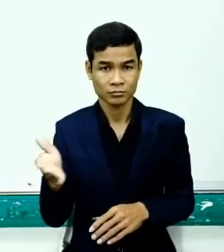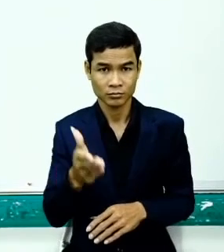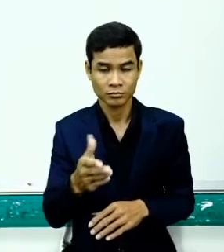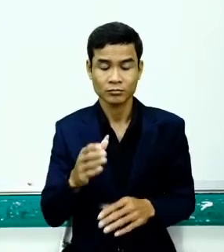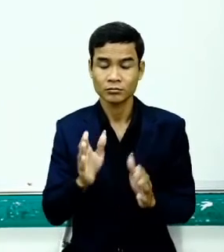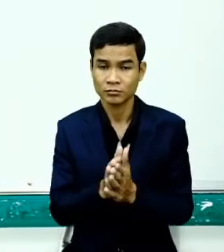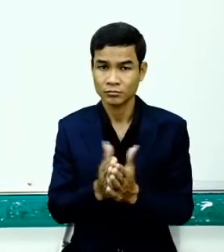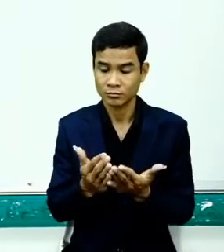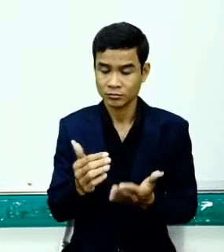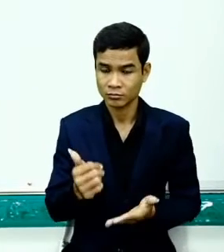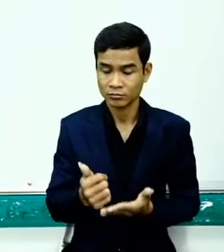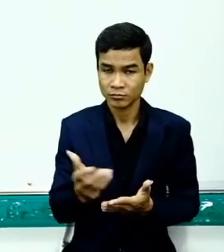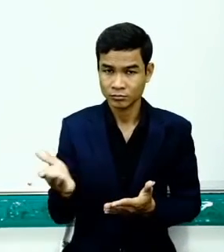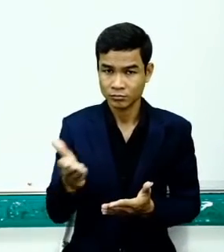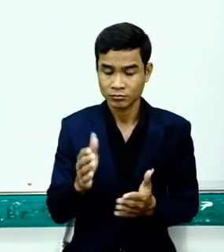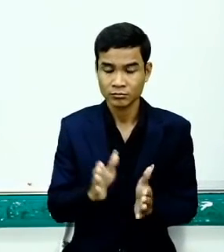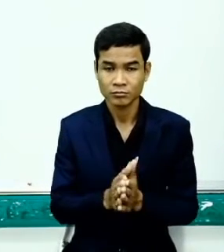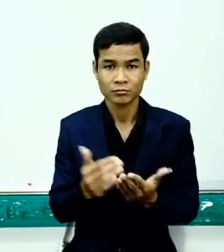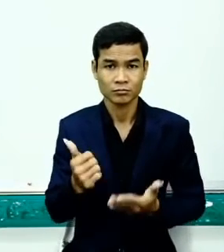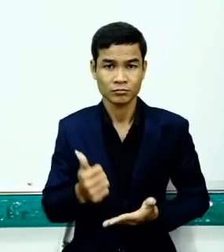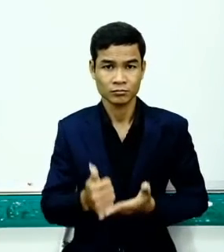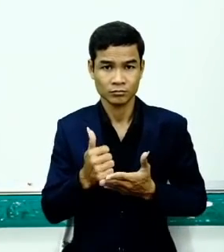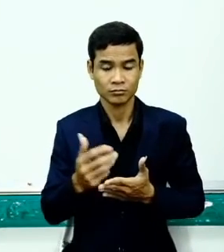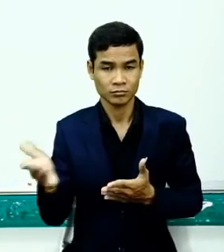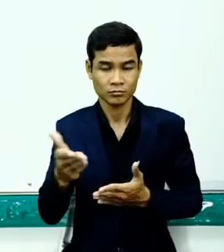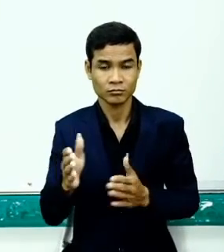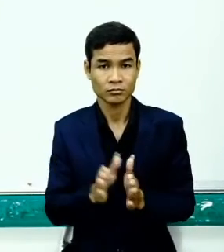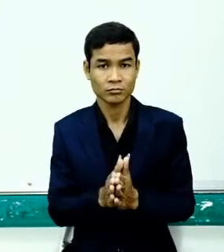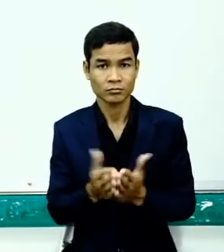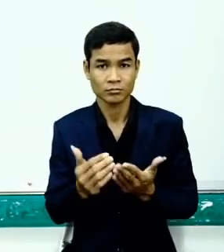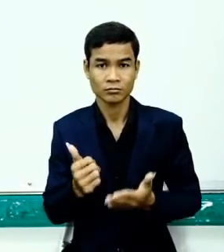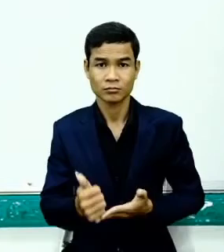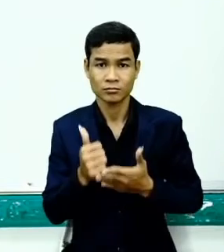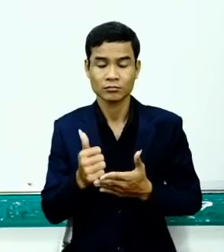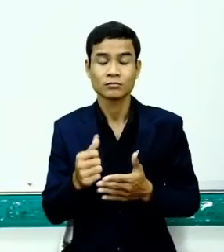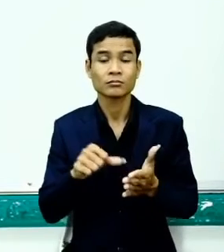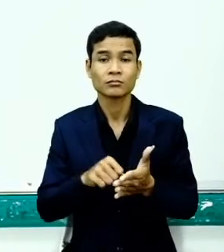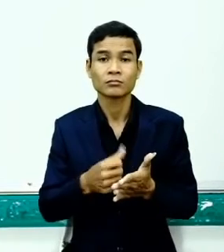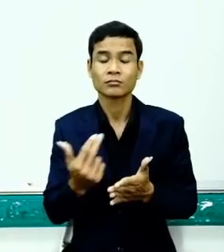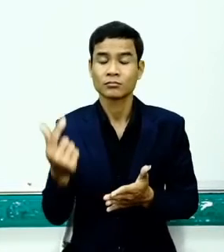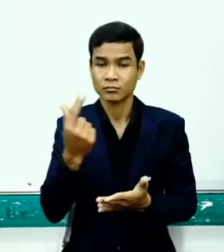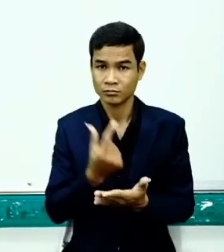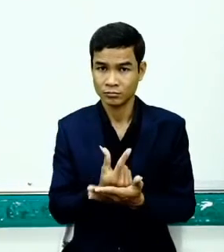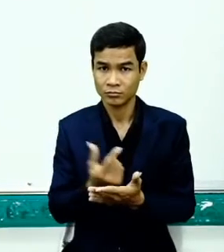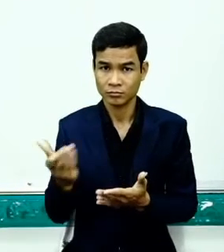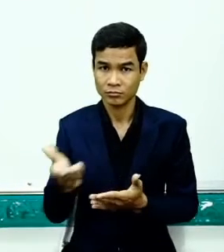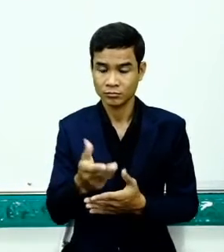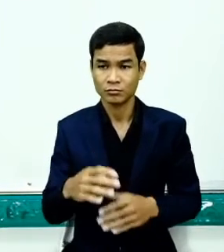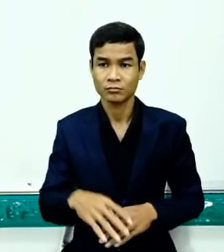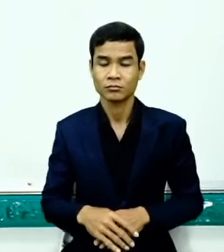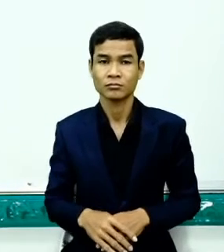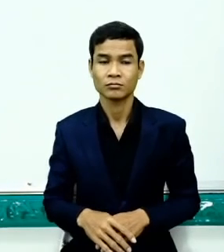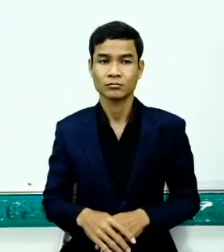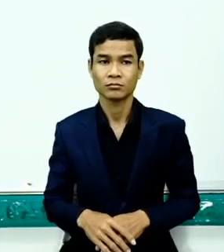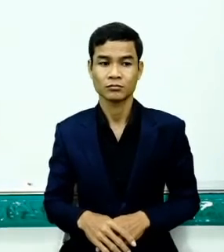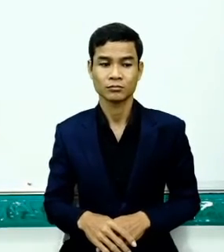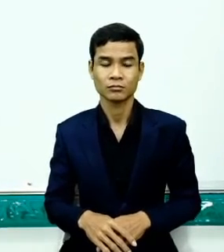សិភើចាជំនួយកូនយកសិភើជំនួយរបស់កូនបើកនៅទំព័រដដែលមក